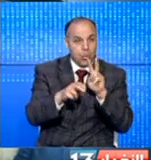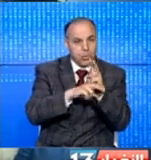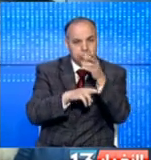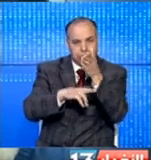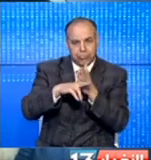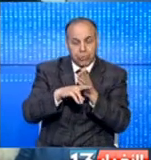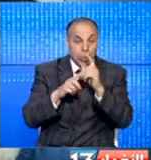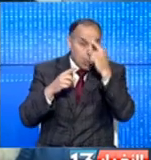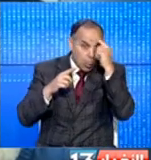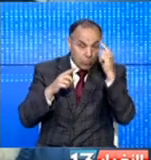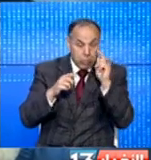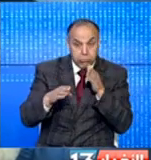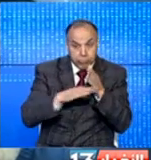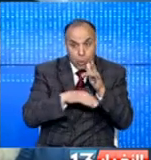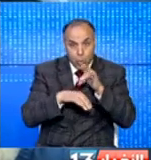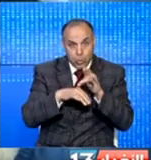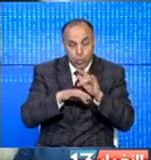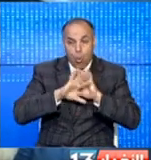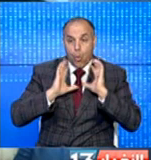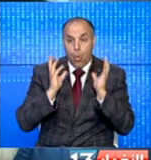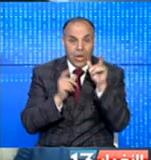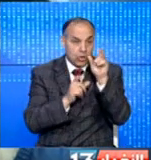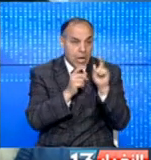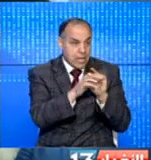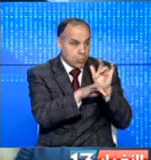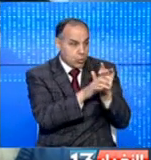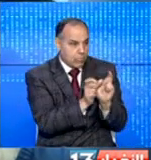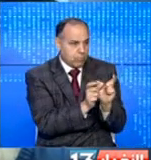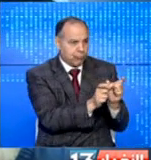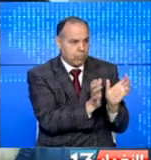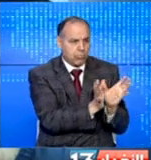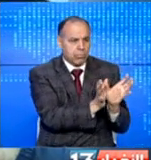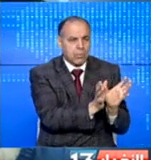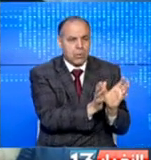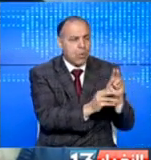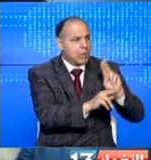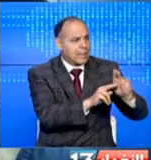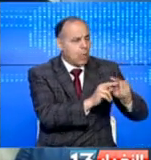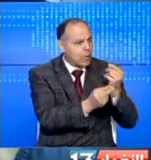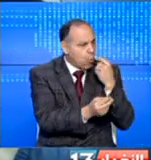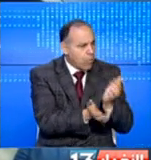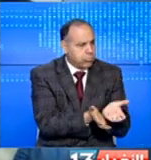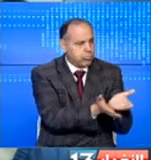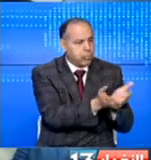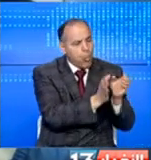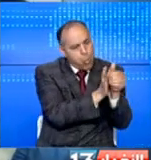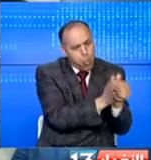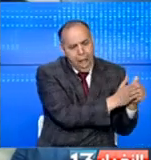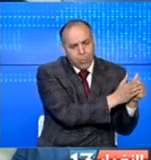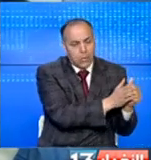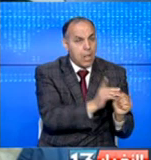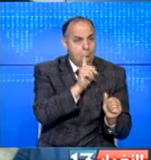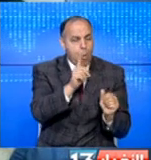وإذا الله لا يقدر دخل الفيروس نحيطوا بالحالات المصابة ونعتنيوا بها من ناحية العزل ومن